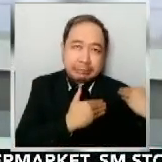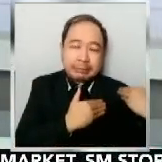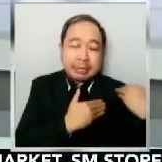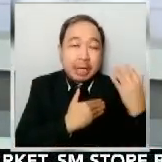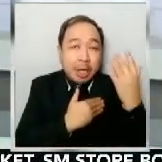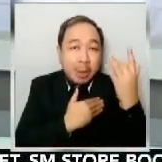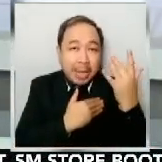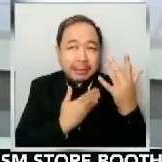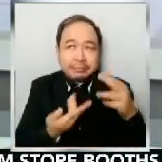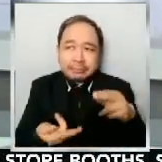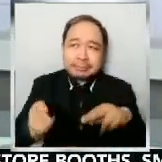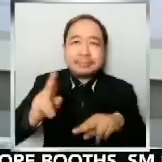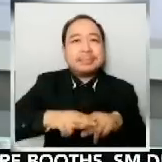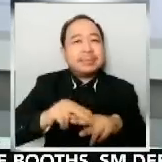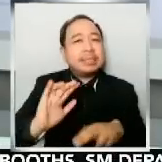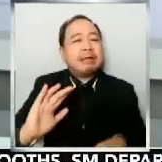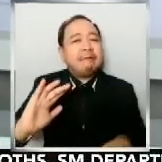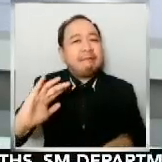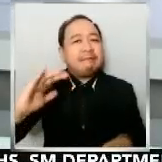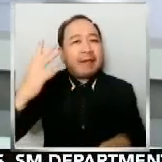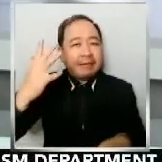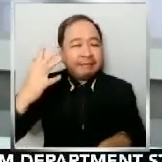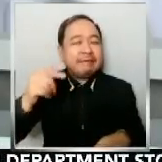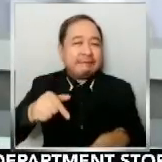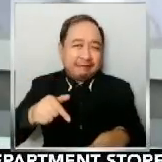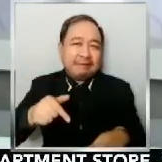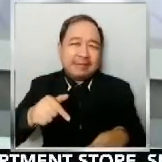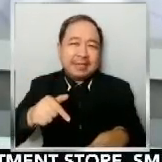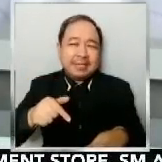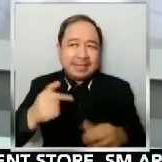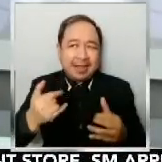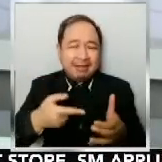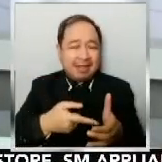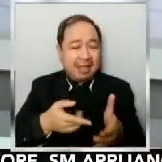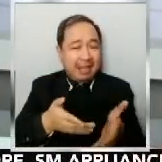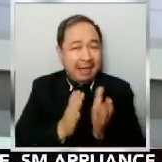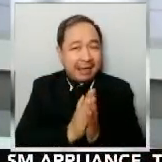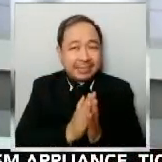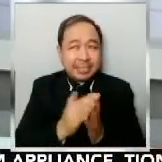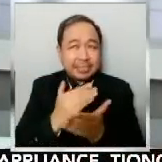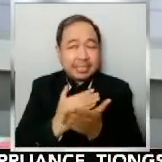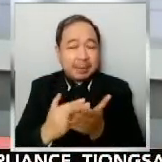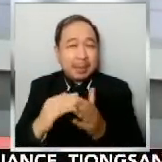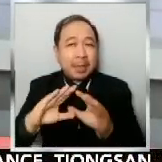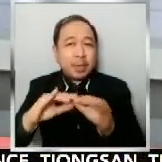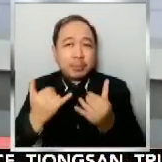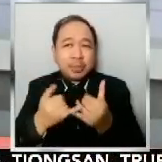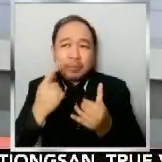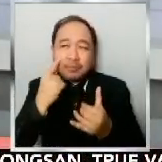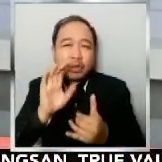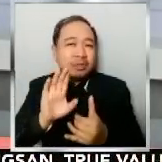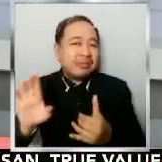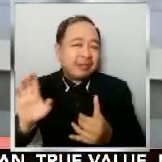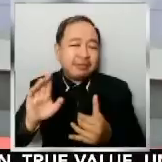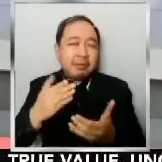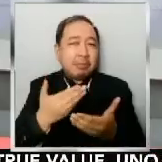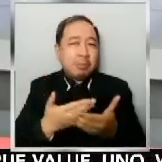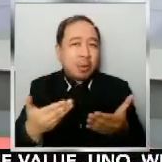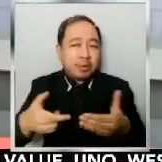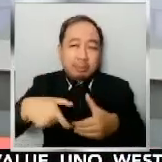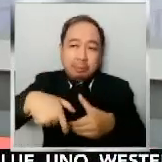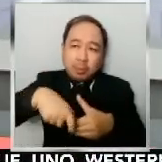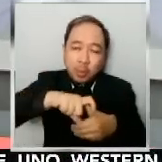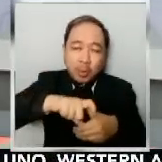taas presyo ang inihihirit sa ilang produkto ng ilang manufacturer ayon sa DTI. Bukod sa mga delata, kape